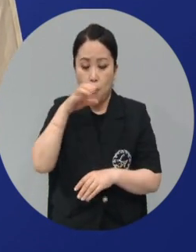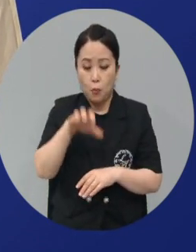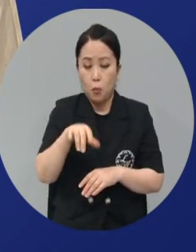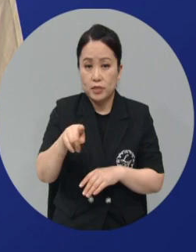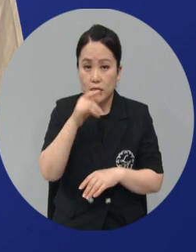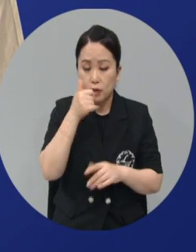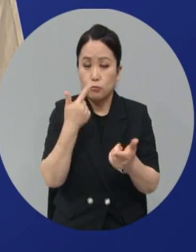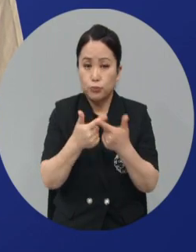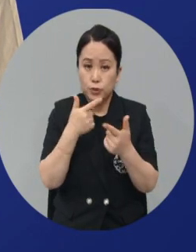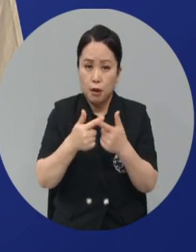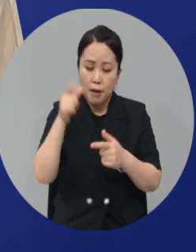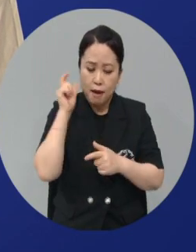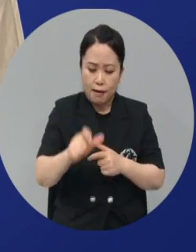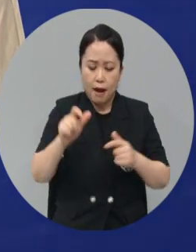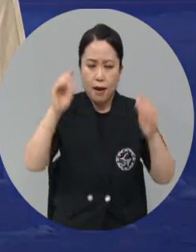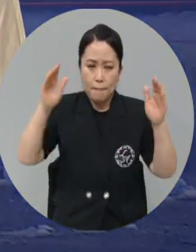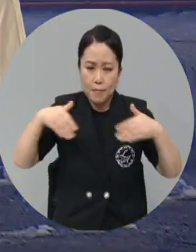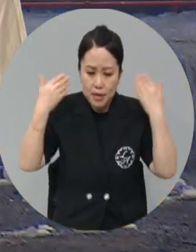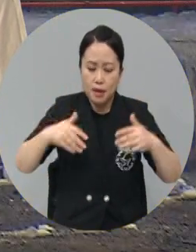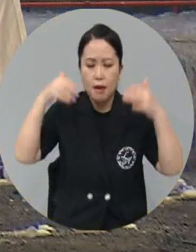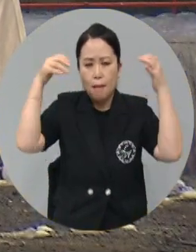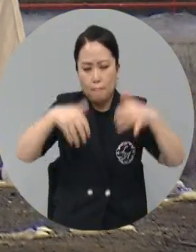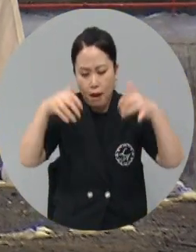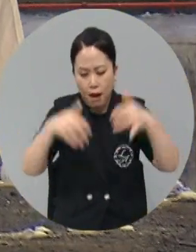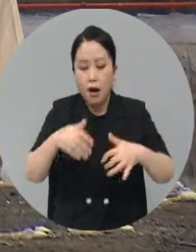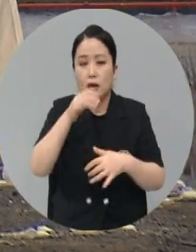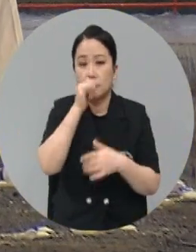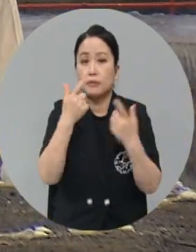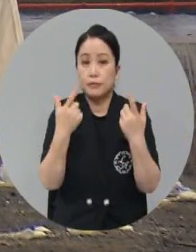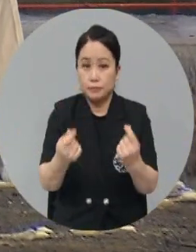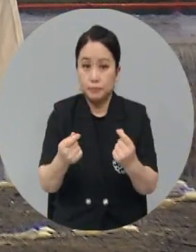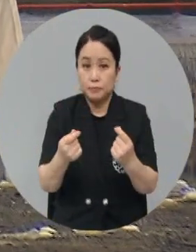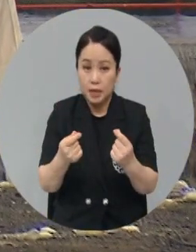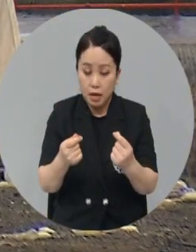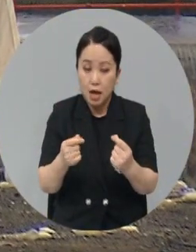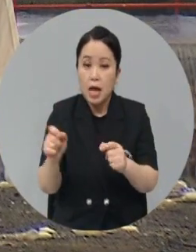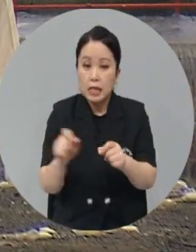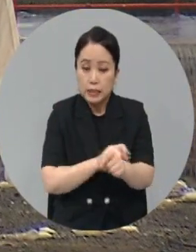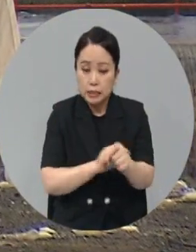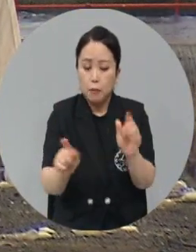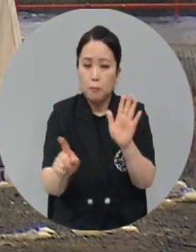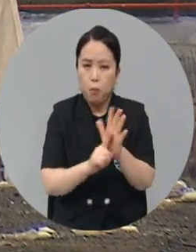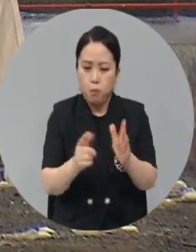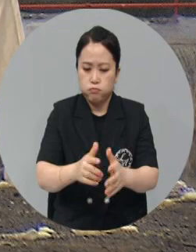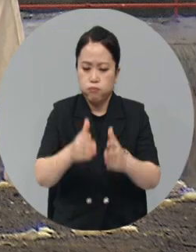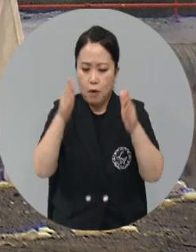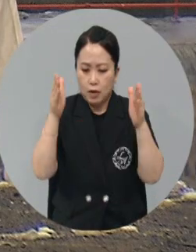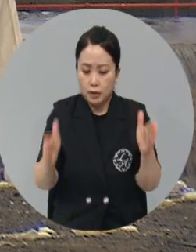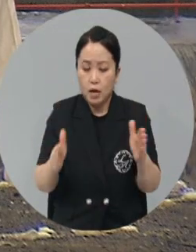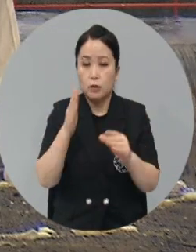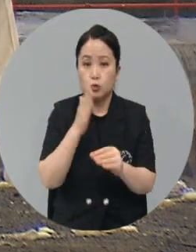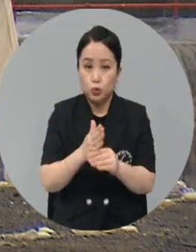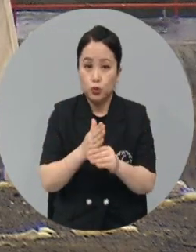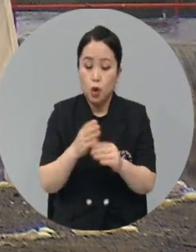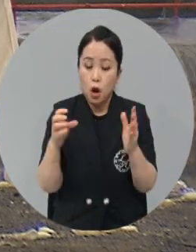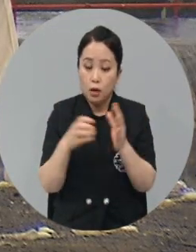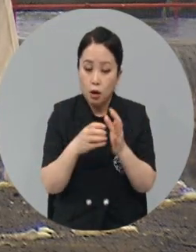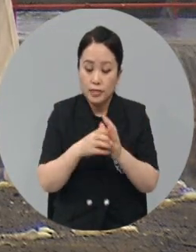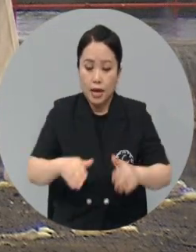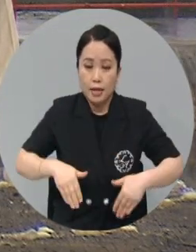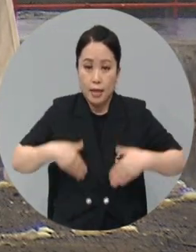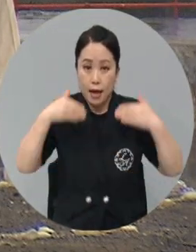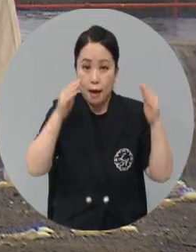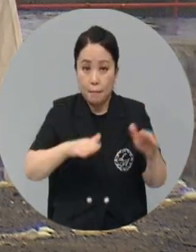매우 거센 비바람이 몰아치겠습니다. 태풍특보가 점차 확대되고 있습니다. 오늘 오후 거제와 남해 등